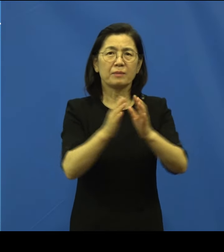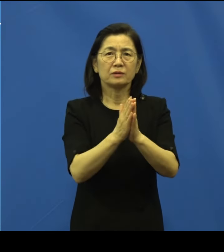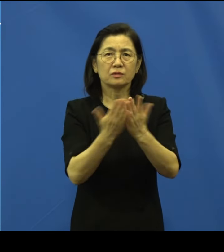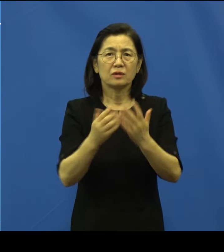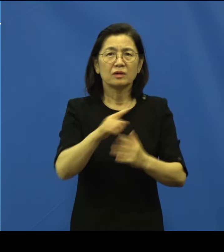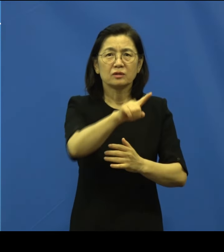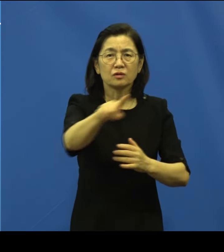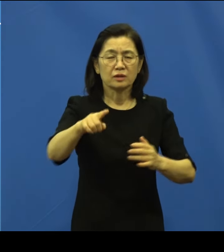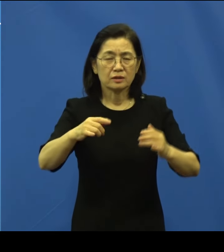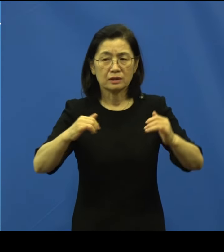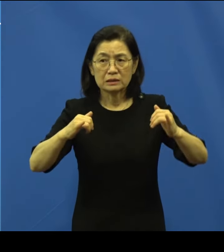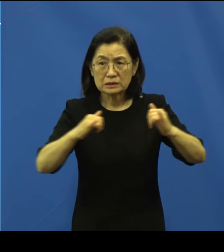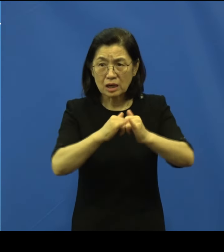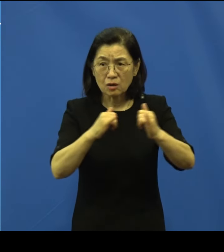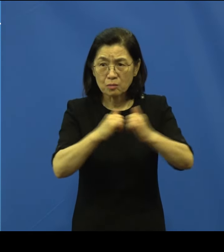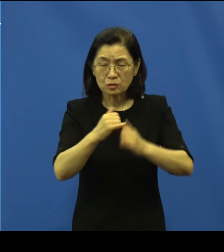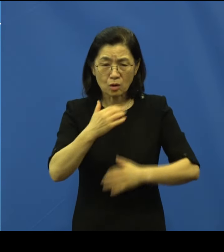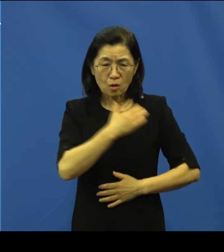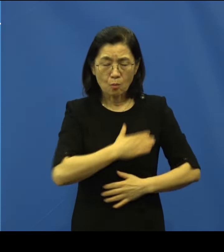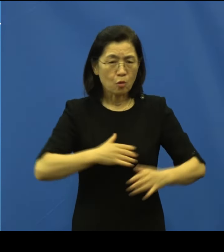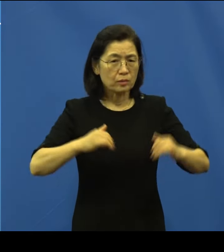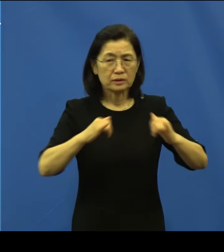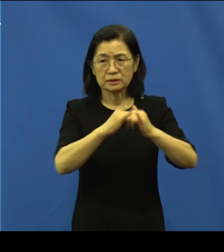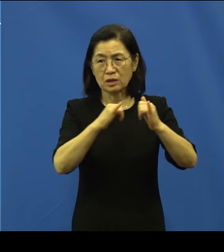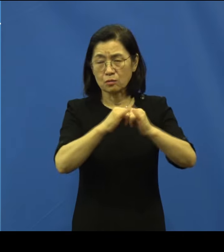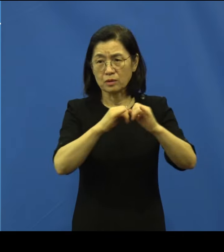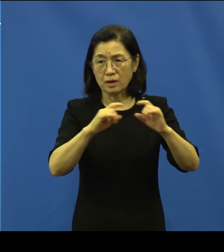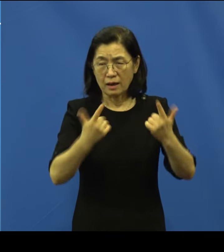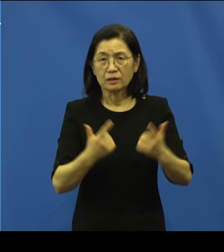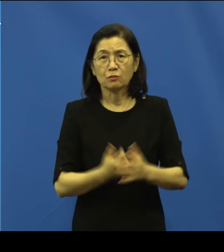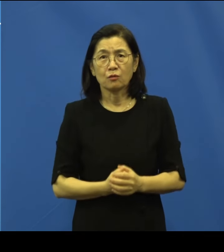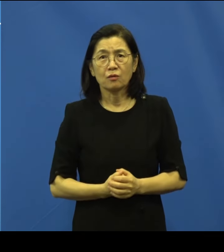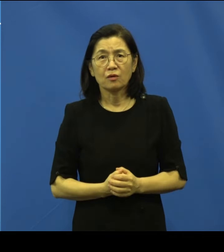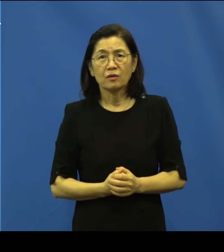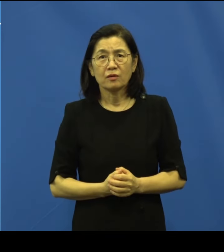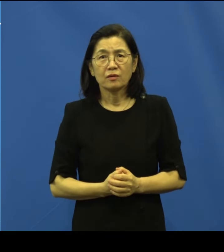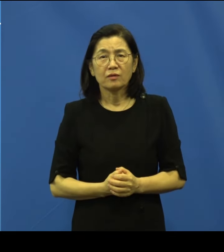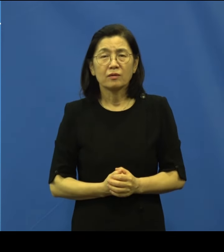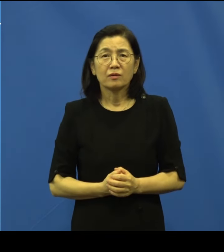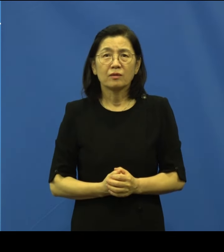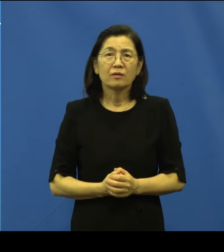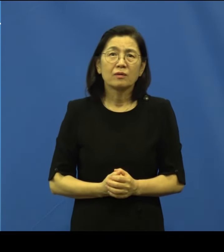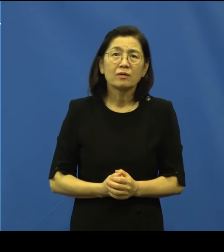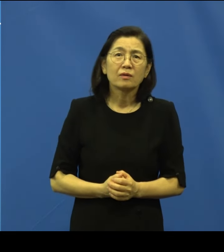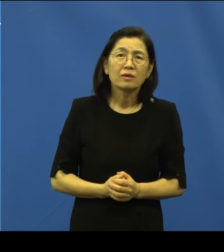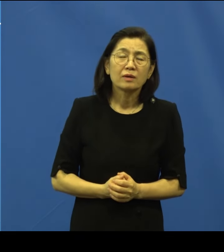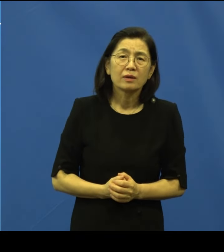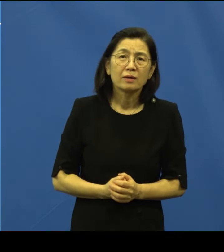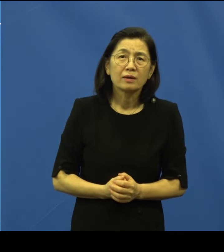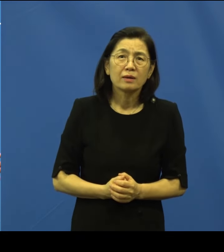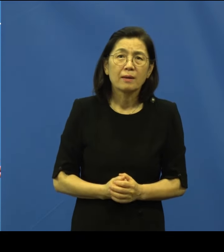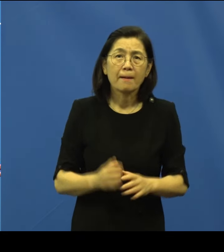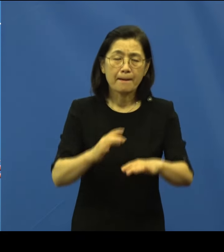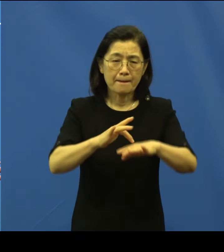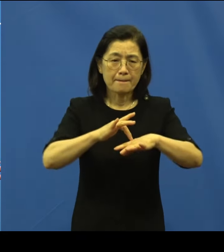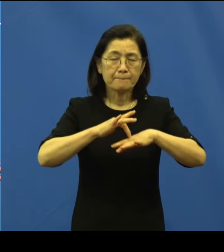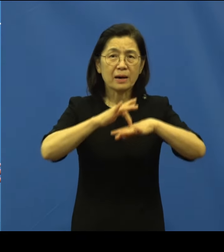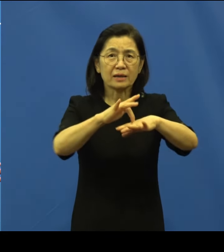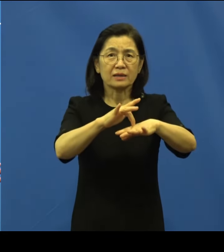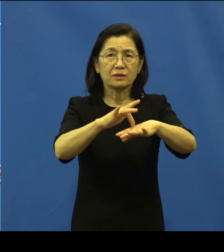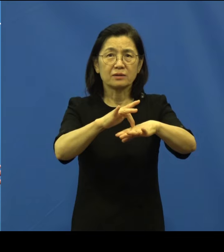너희의 싸움은 혈과 육의 싸움이에요. 근데 혈과 육의 싸움을 해요. 교회들도 싸우는 걸 보면 혈과 육이에요. 그 마귀는